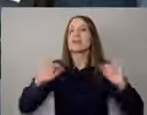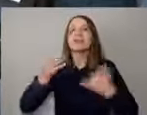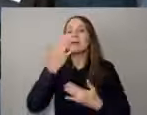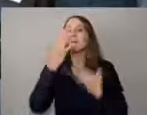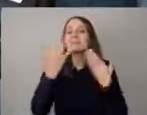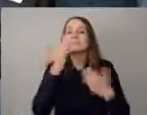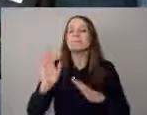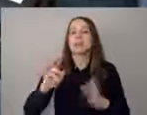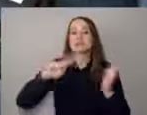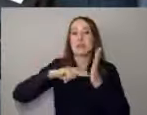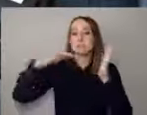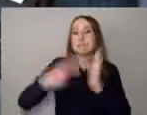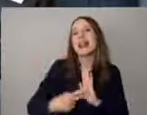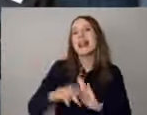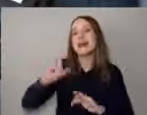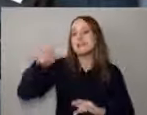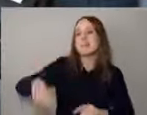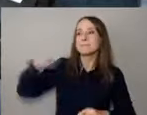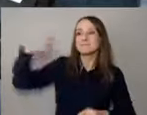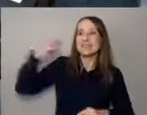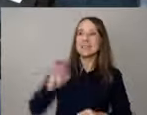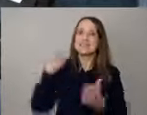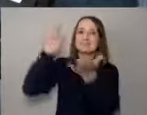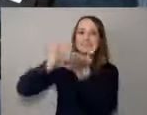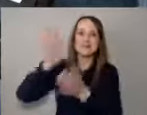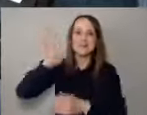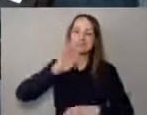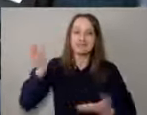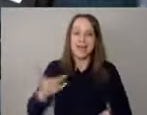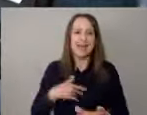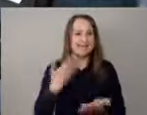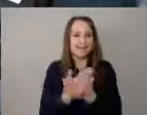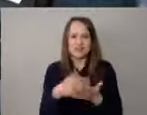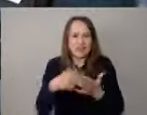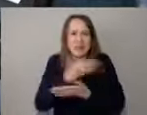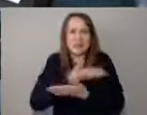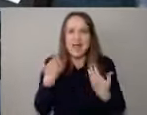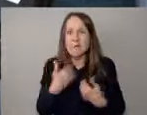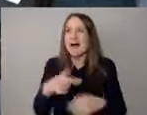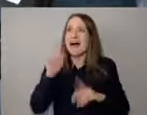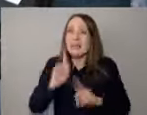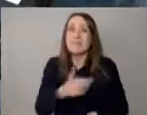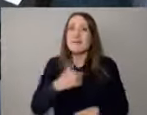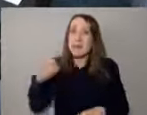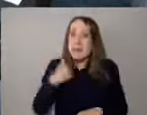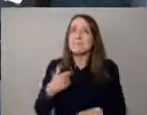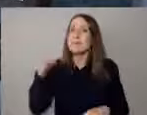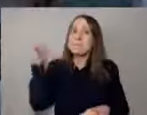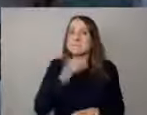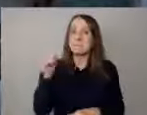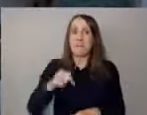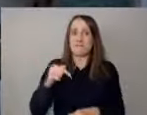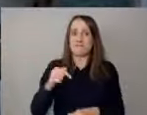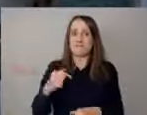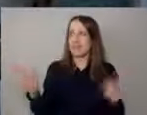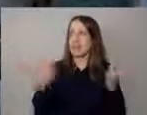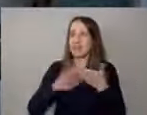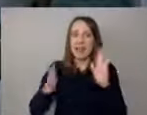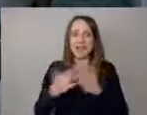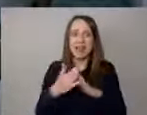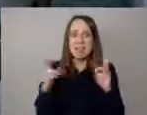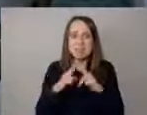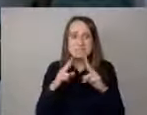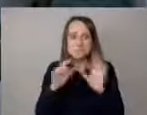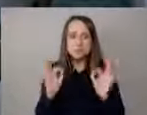to wszystko się nie dzieje? Przecież akurat w takich sprawach naprawdę moglibyśmy się porozumieć. Brawo.